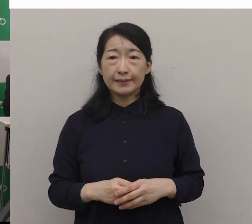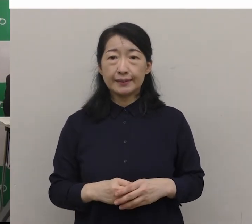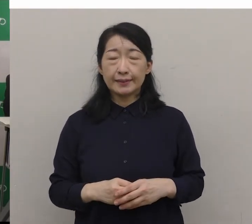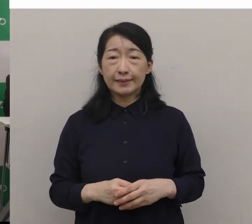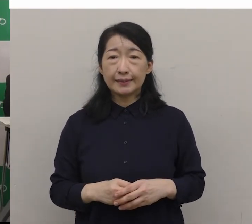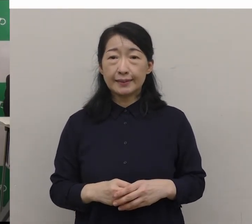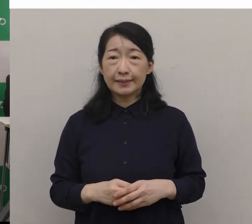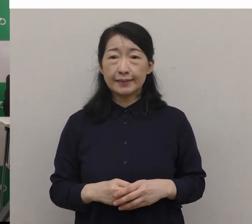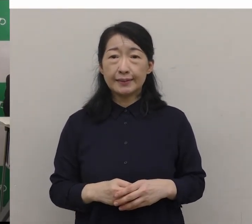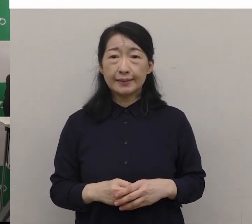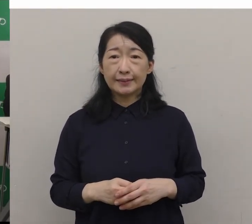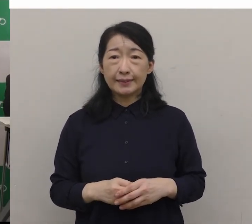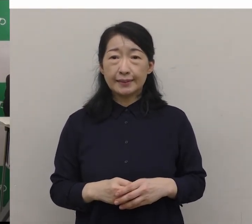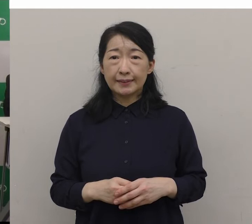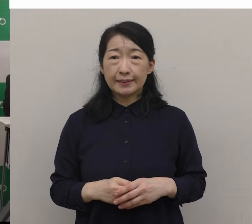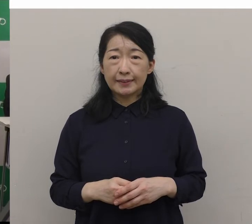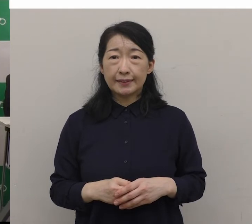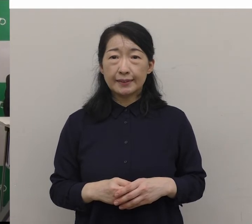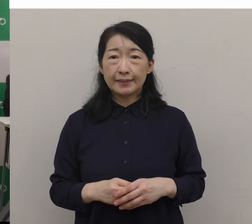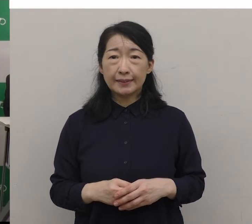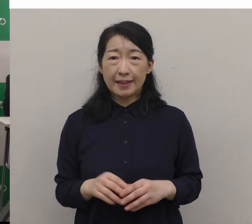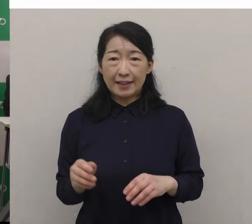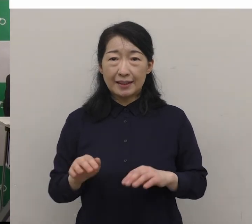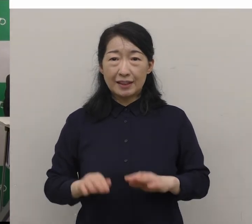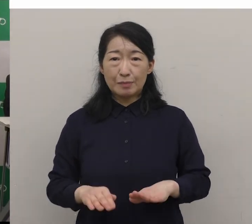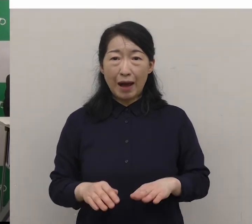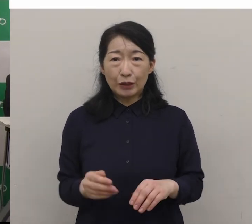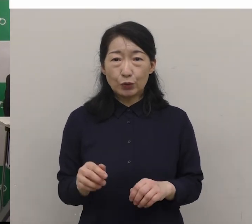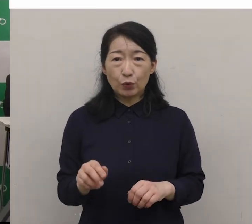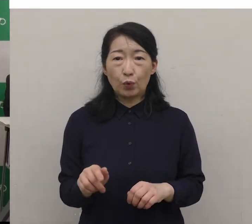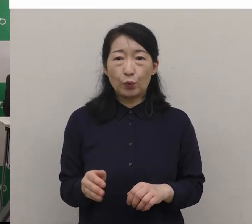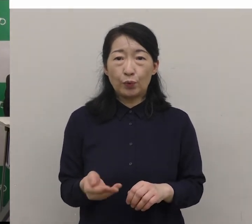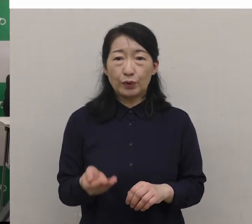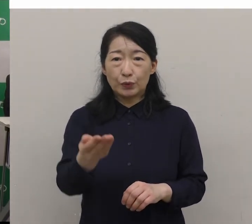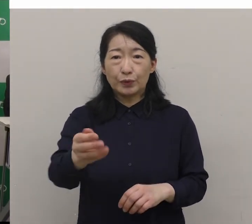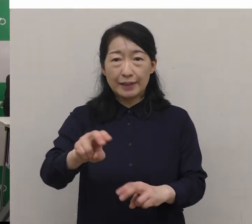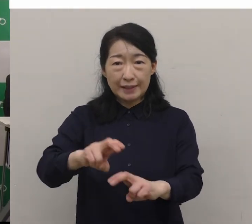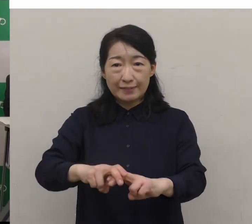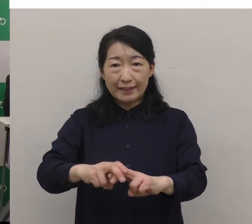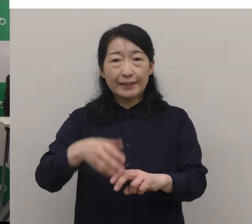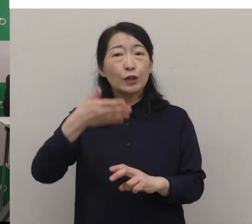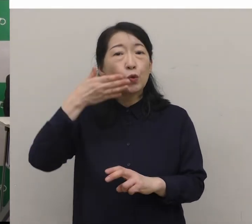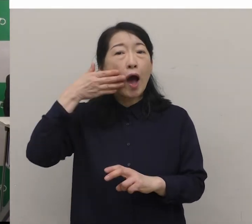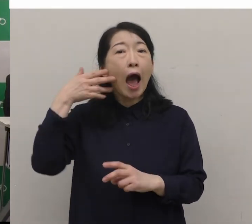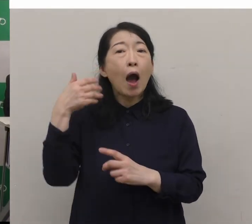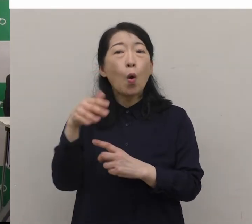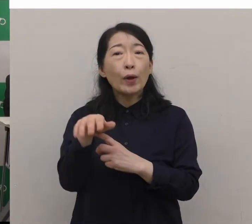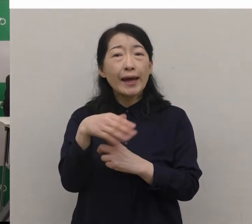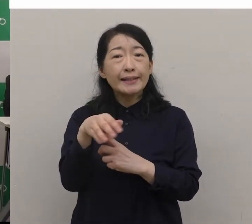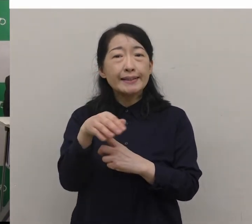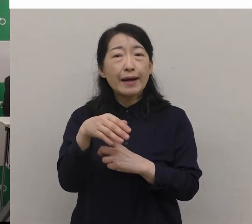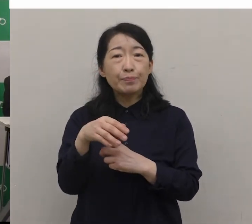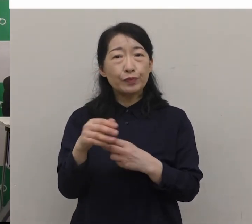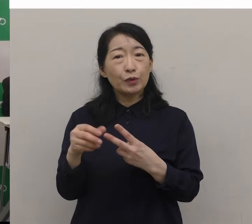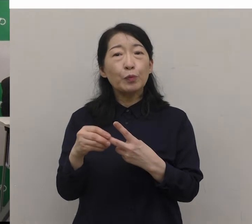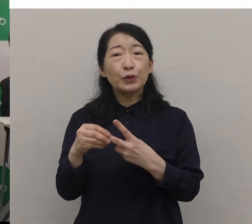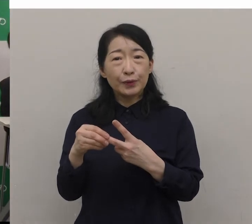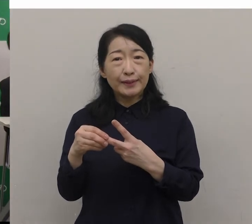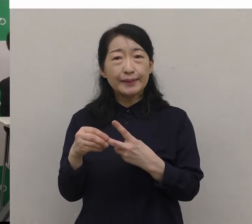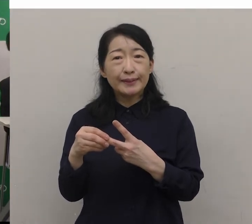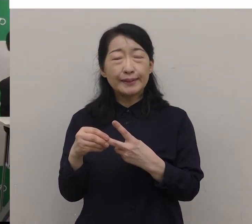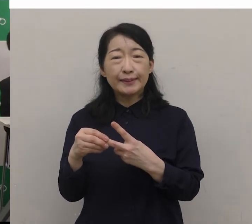ございます。あの後ろで今やっていただいている青柳さんと石川さんでよろしかったんです